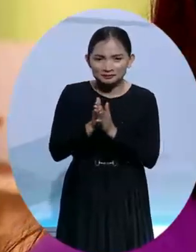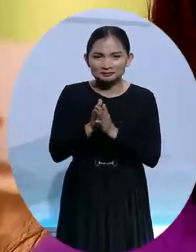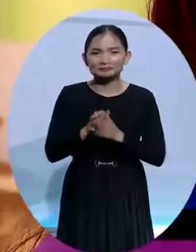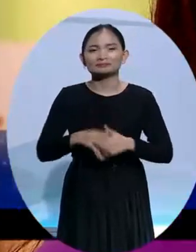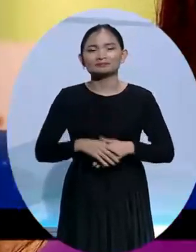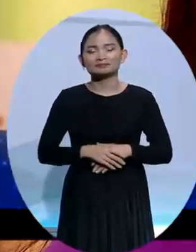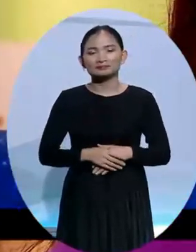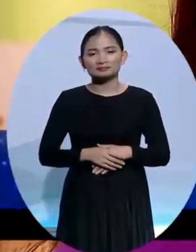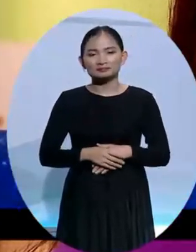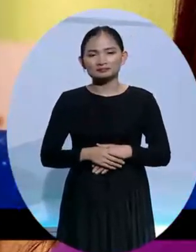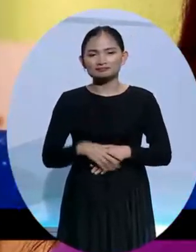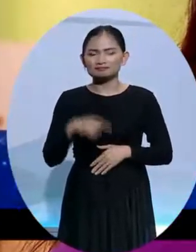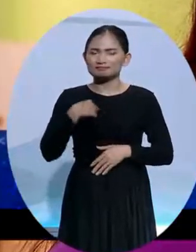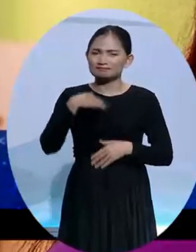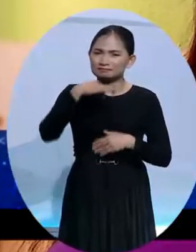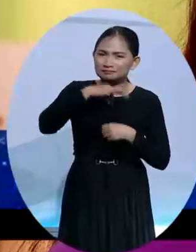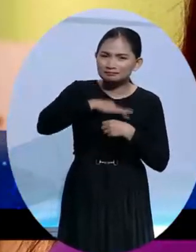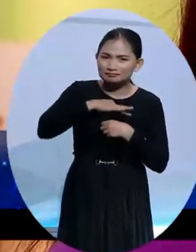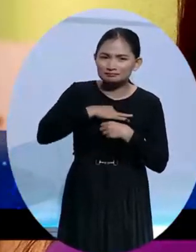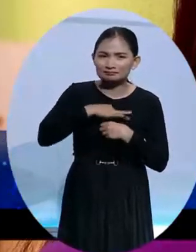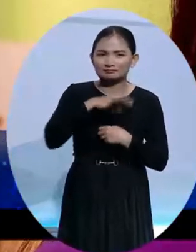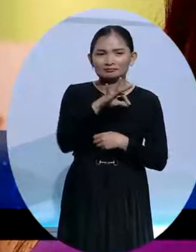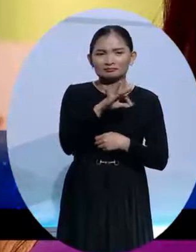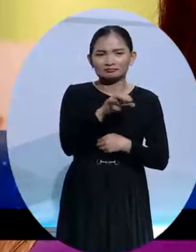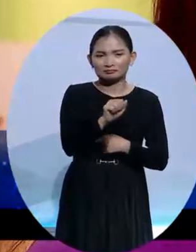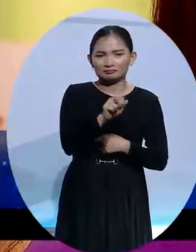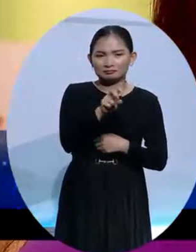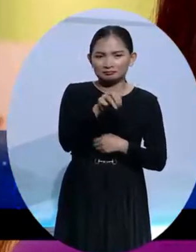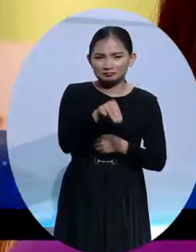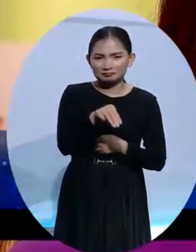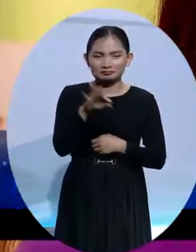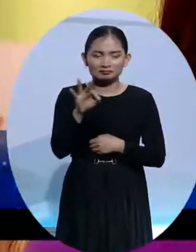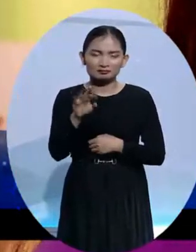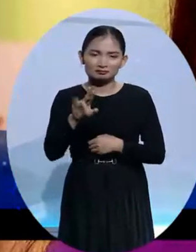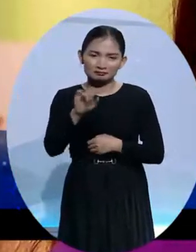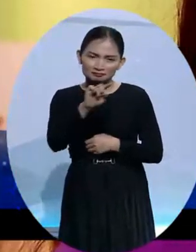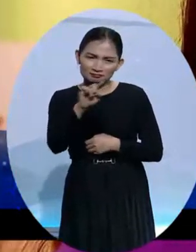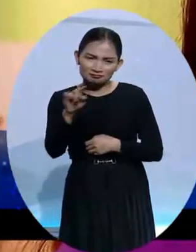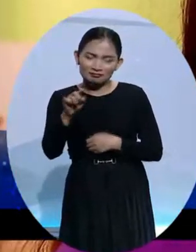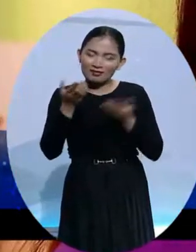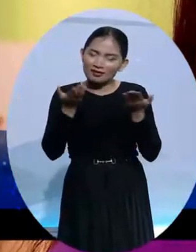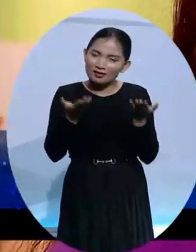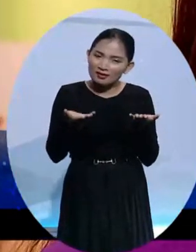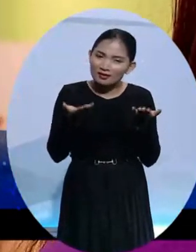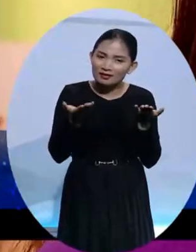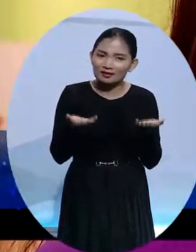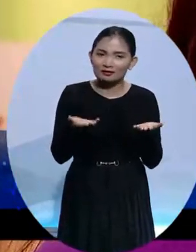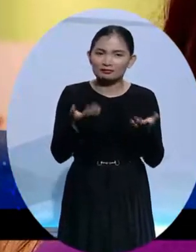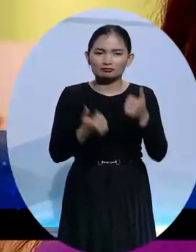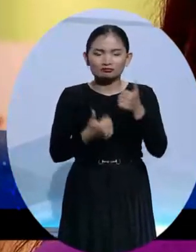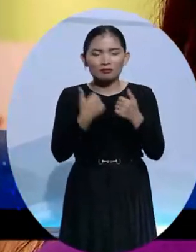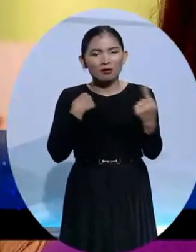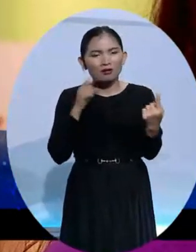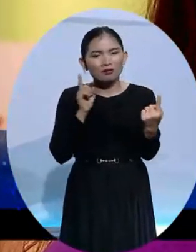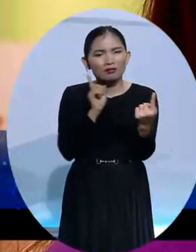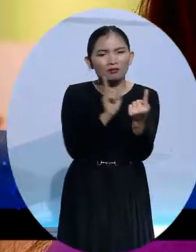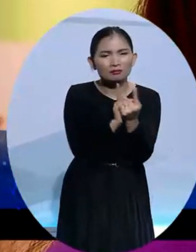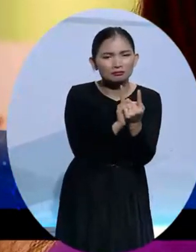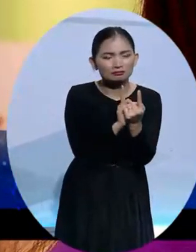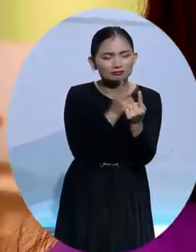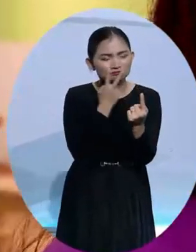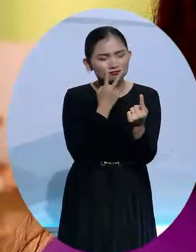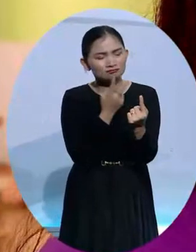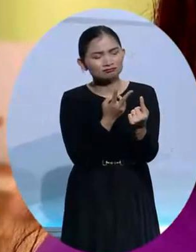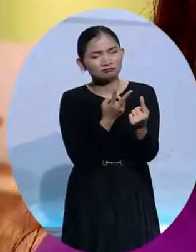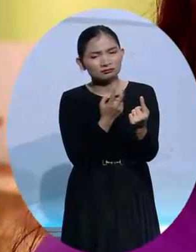nhận về cái tâm từ nó rất là nhẹ nhàng. Thí dụ như mình gặp một cái hoàn cảnh người ta cần cái sự giúp đỡ